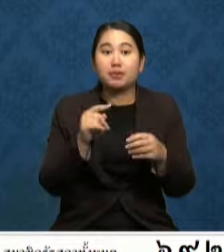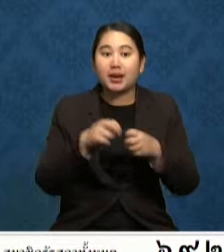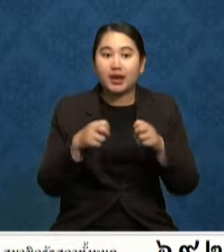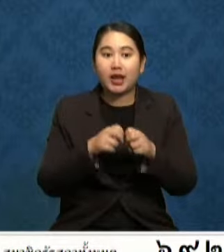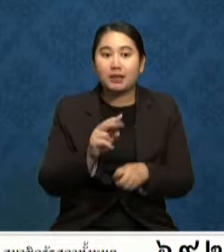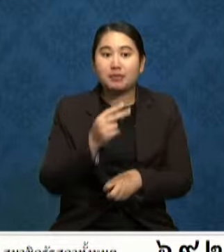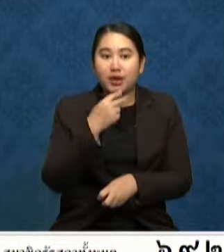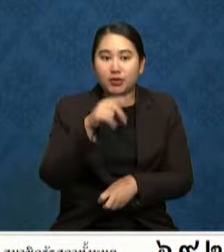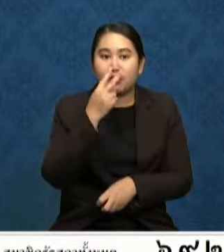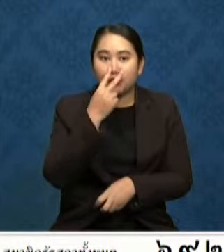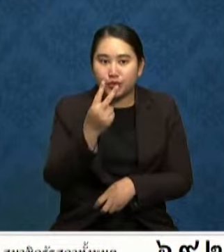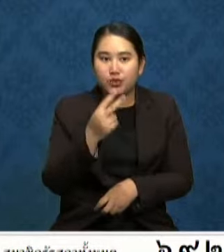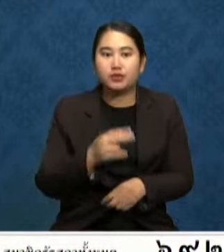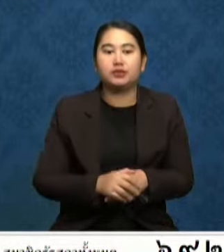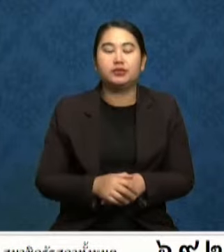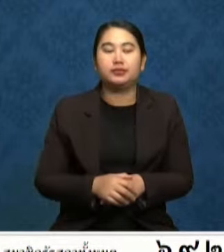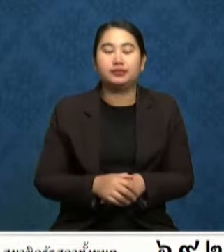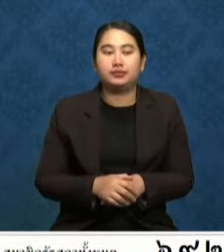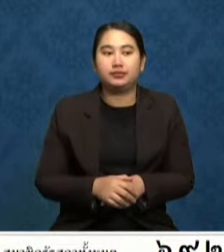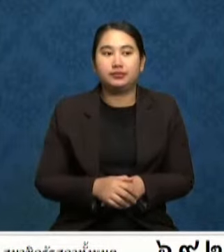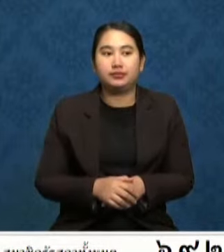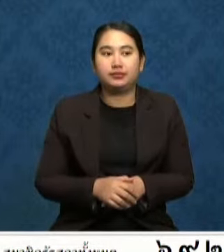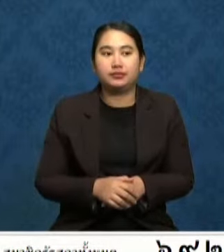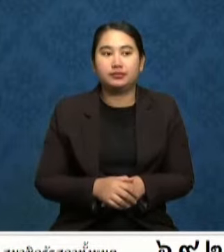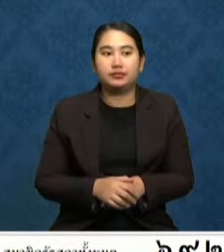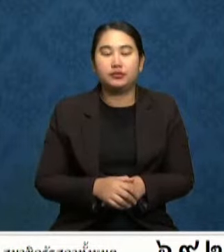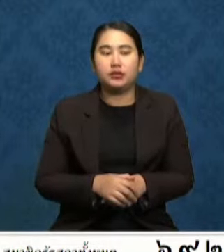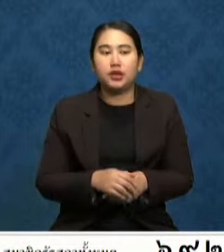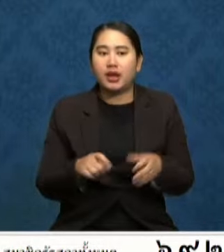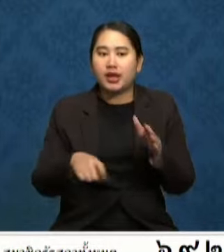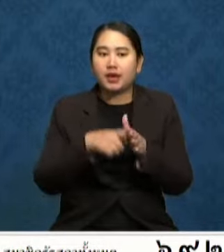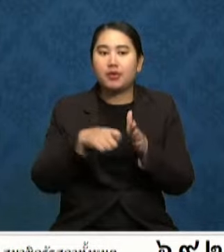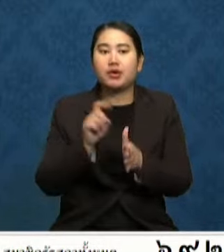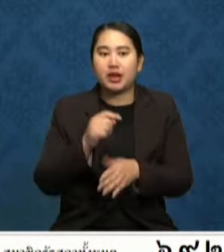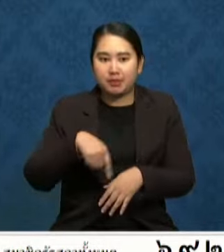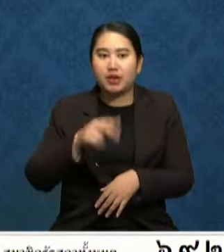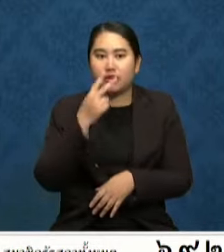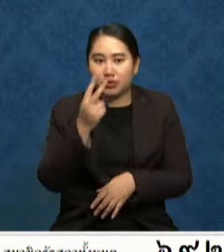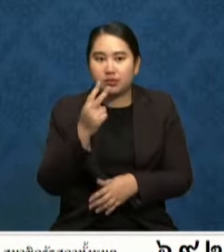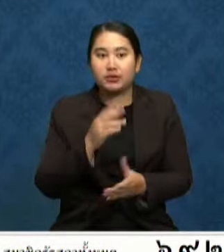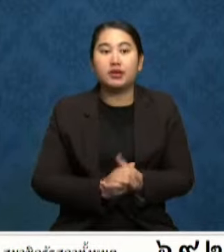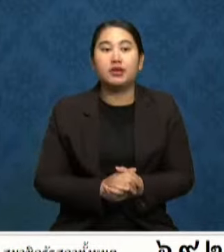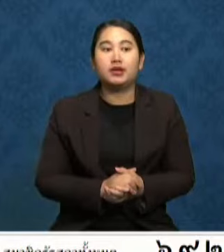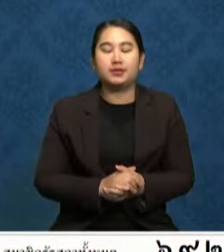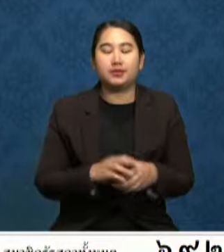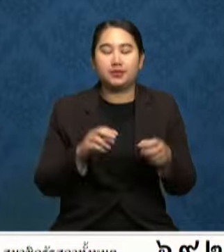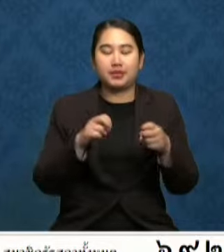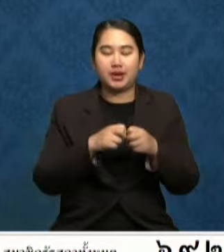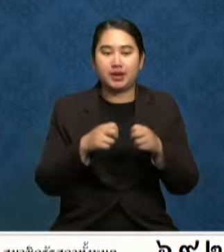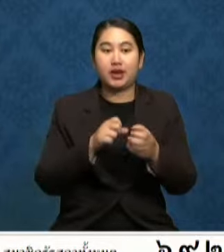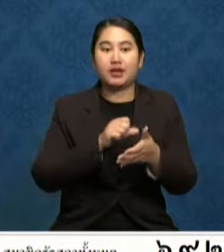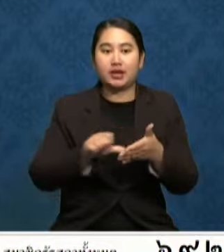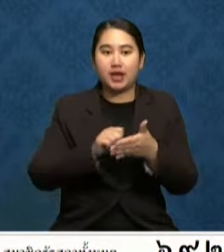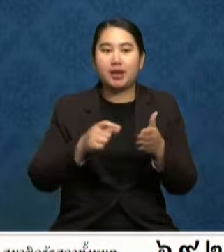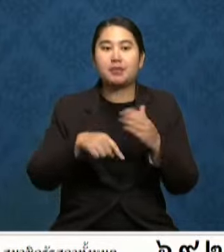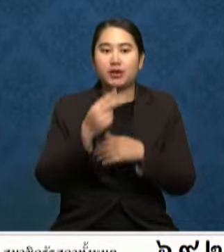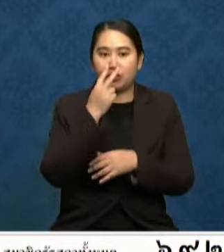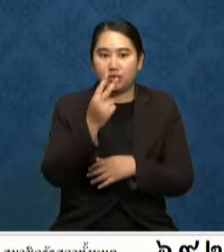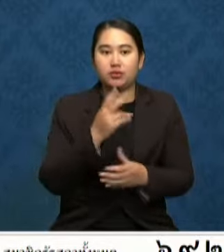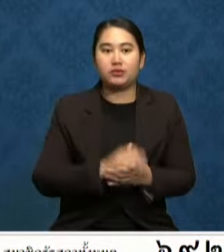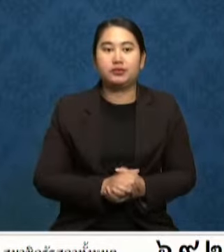ของธาไทยนิรวดสาเหตุกดูค่อะไรวิธีแก้ไปดู